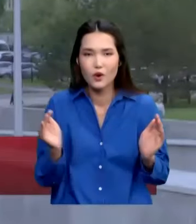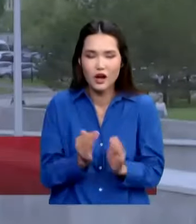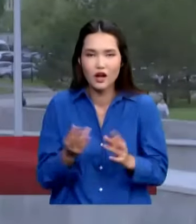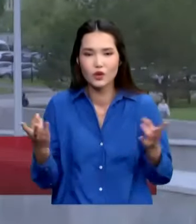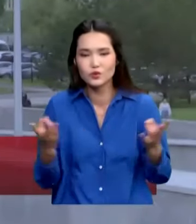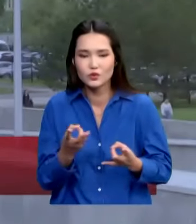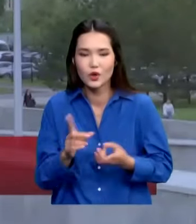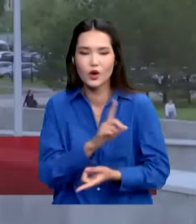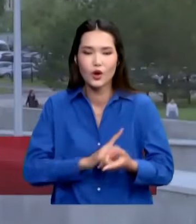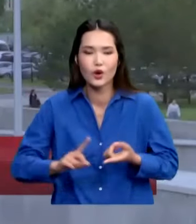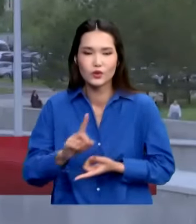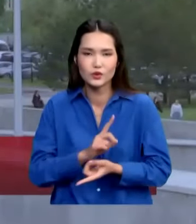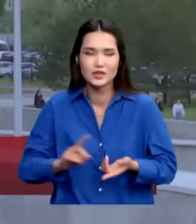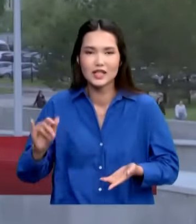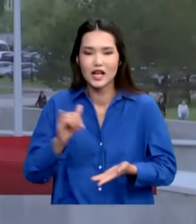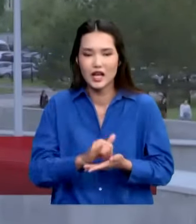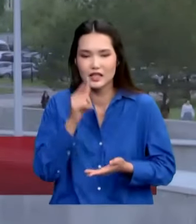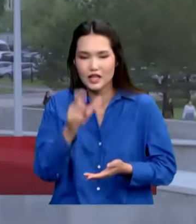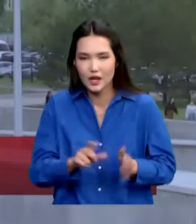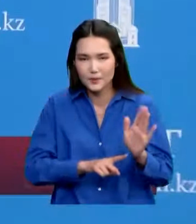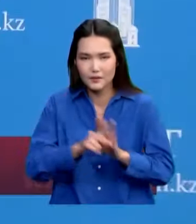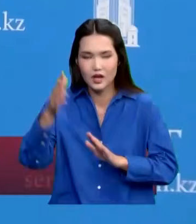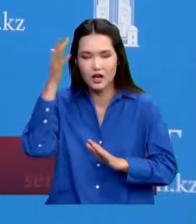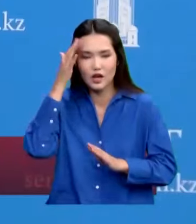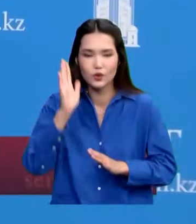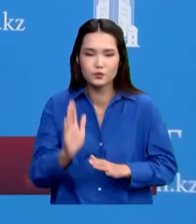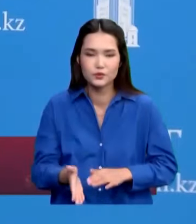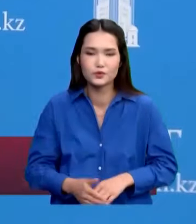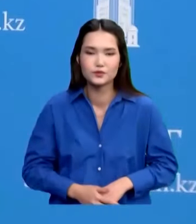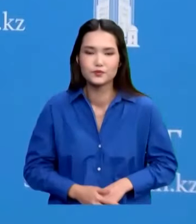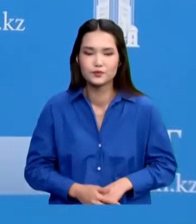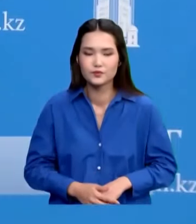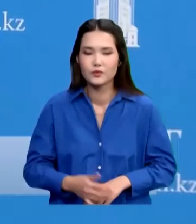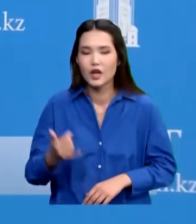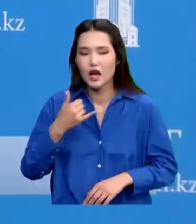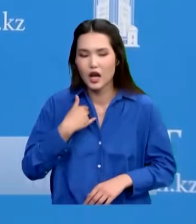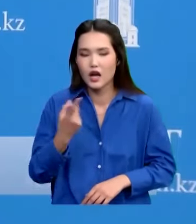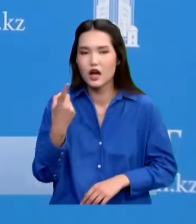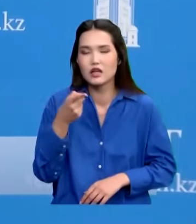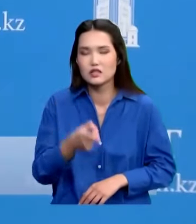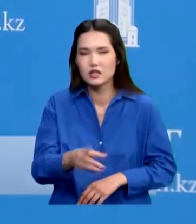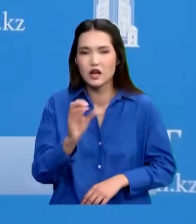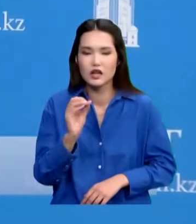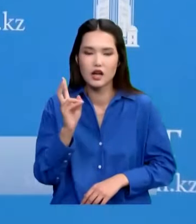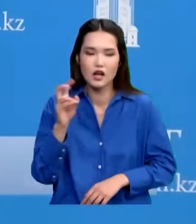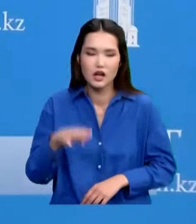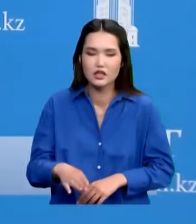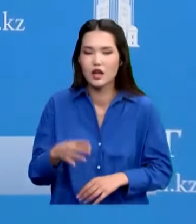үшін өзгерістерді ерлі зайыптылардан бастамақ. Мы определяем этот размер на уровне 1000 МРП,